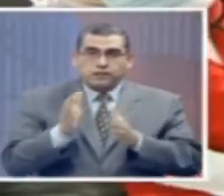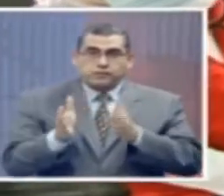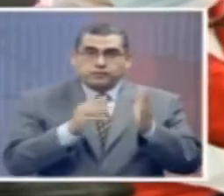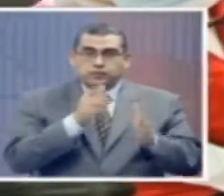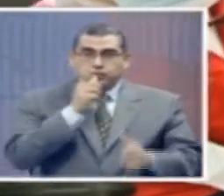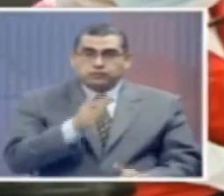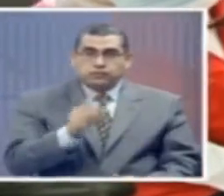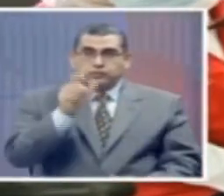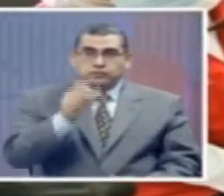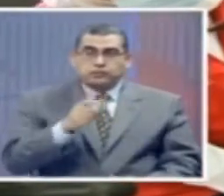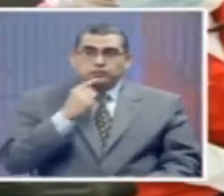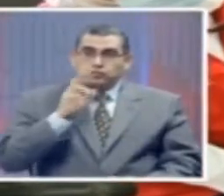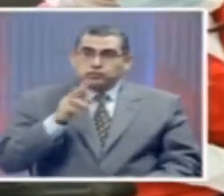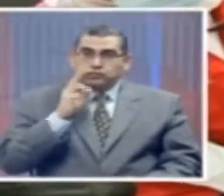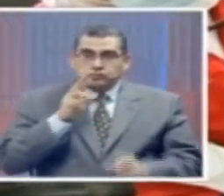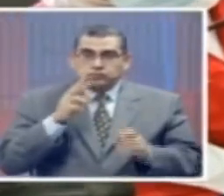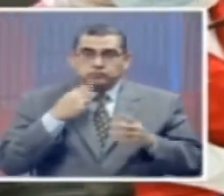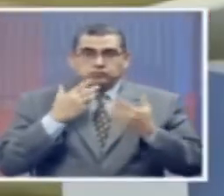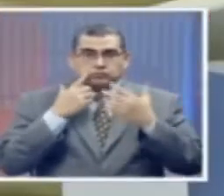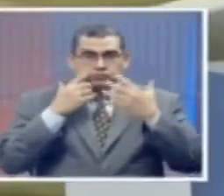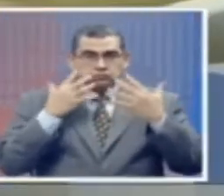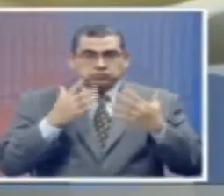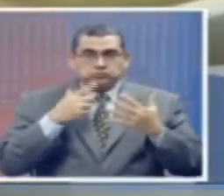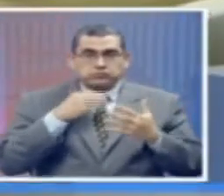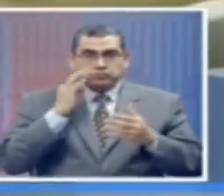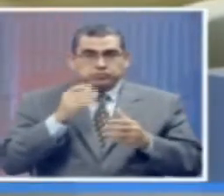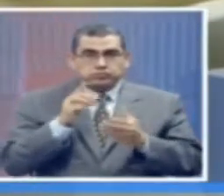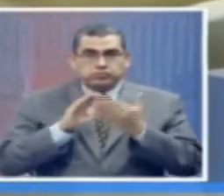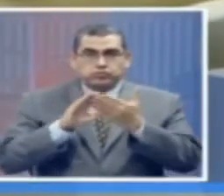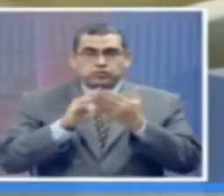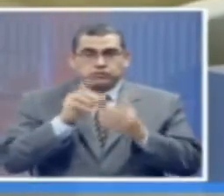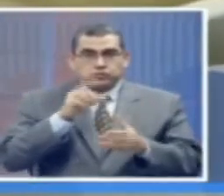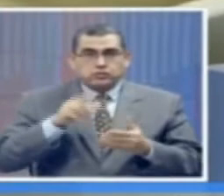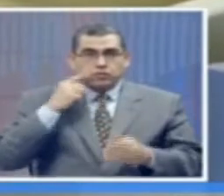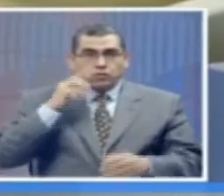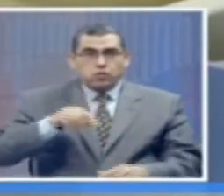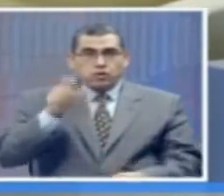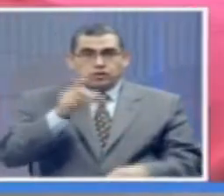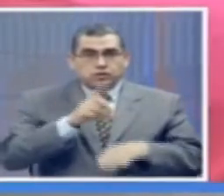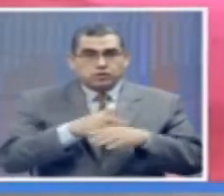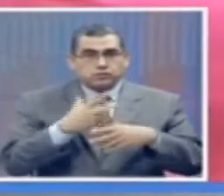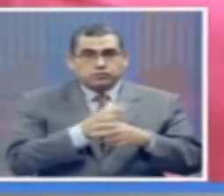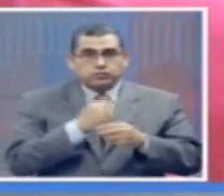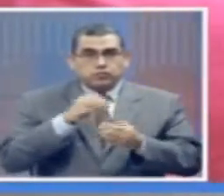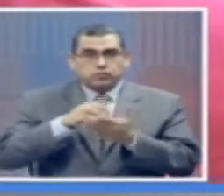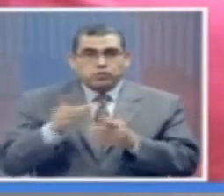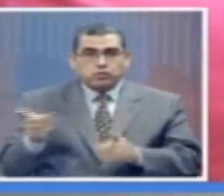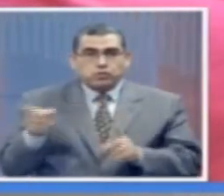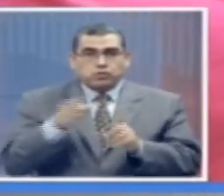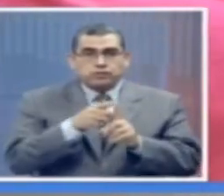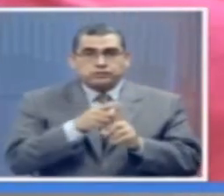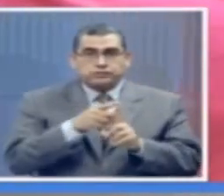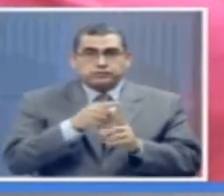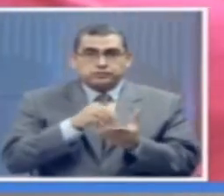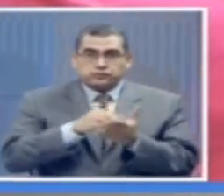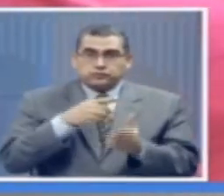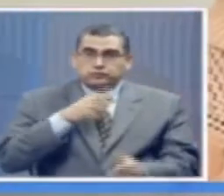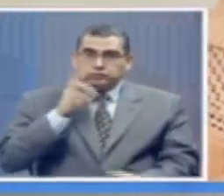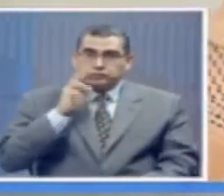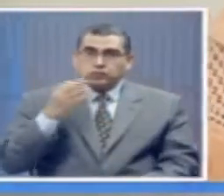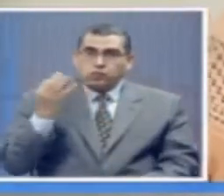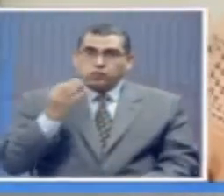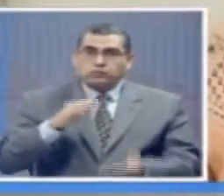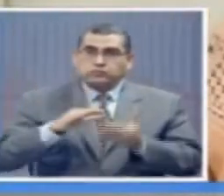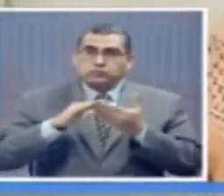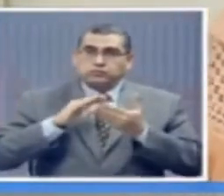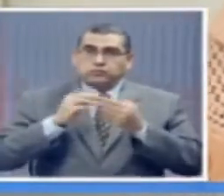انطباعات إيجابية انتابت المواطنين لما يقدم لهم من خدمات تشخيصية وعلاجية طوال المبادرة. مبادرة كويسة انهم عملوها